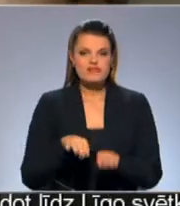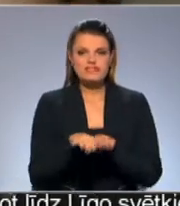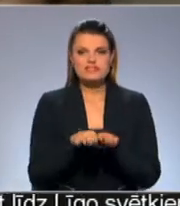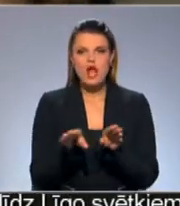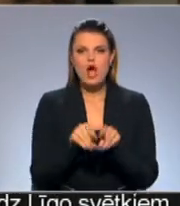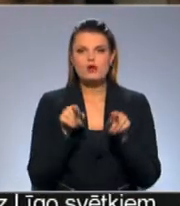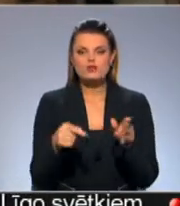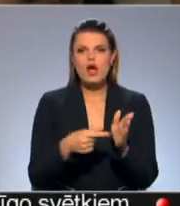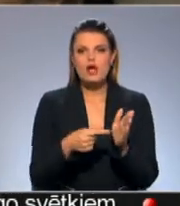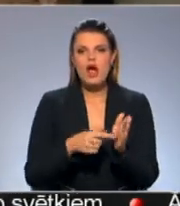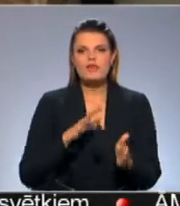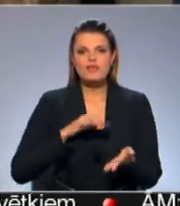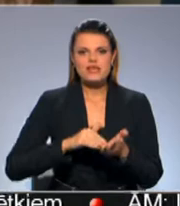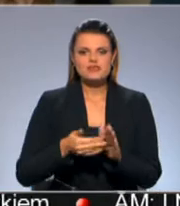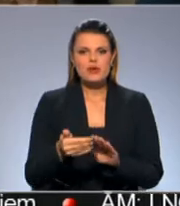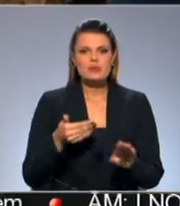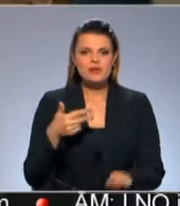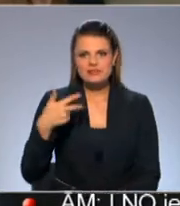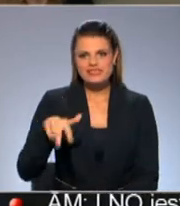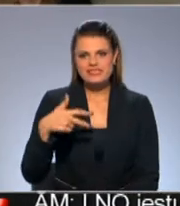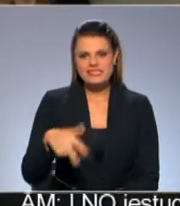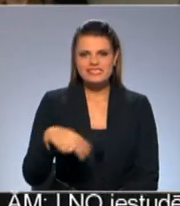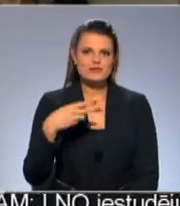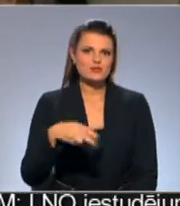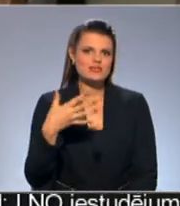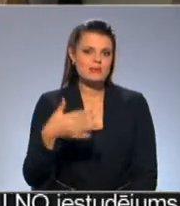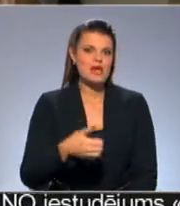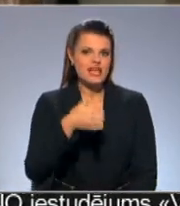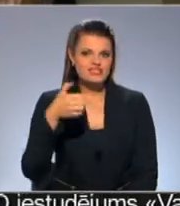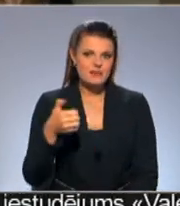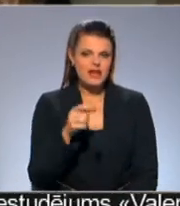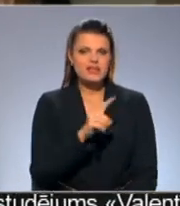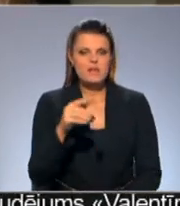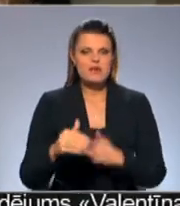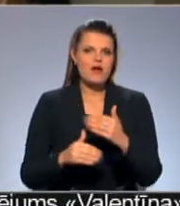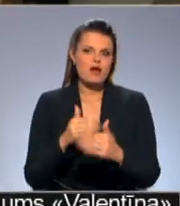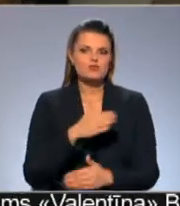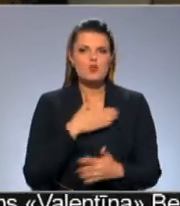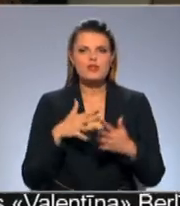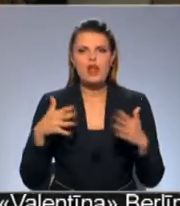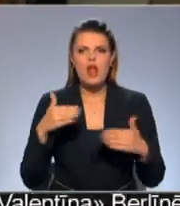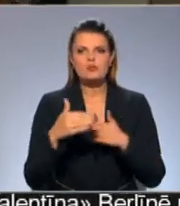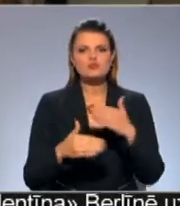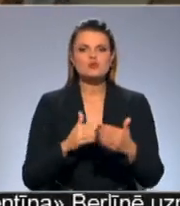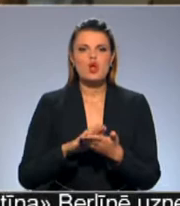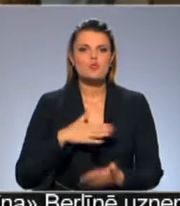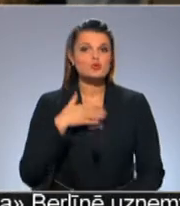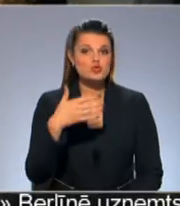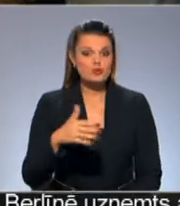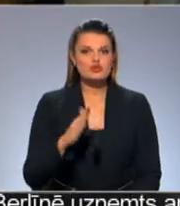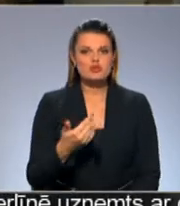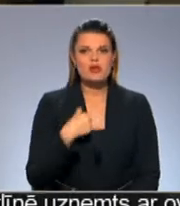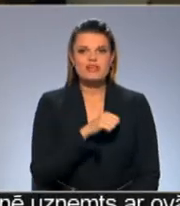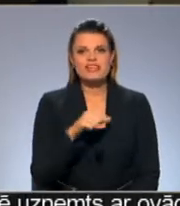to, kāda bija situācija vēl pirms 30-25 gadiem, ir gājusi ļoti lieliem soļiem uz priekšu. Bet es pat